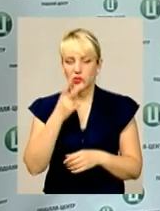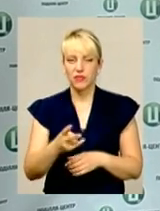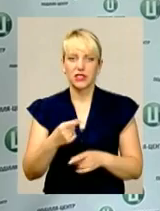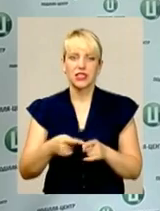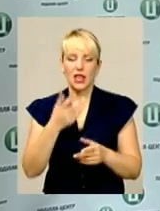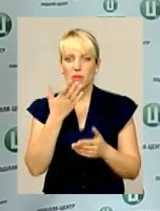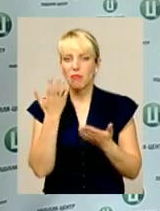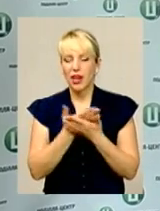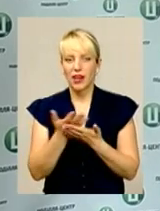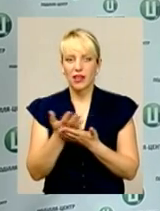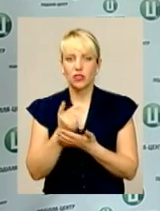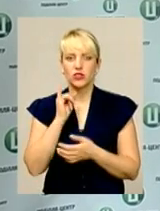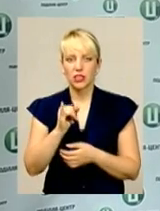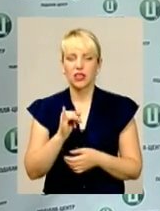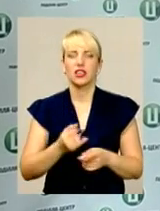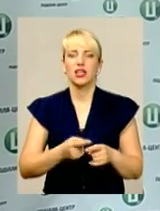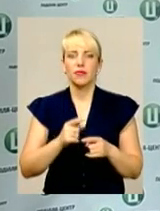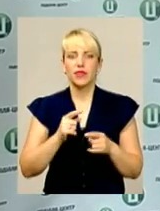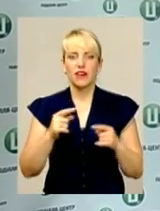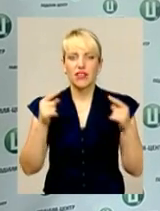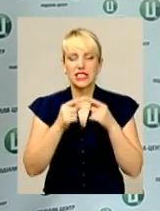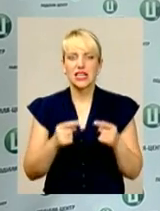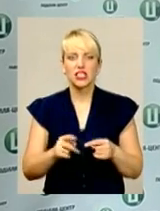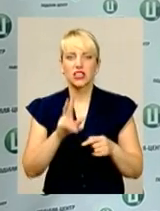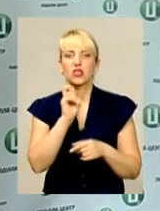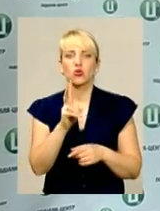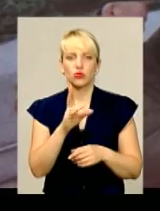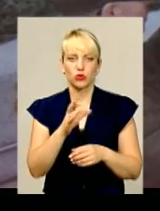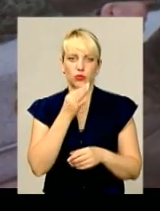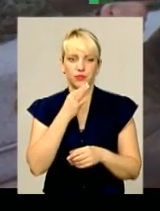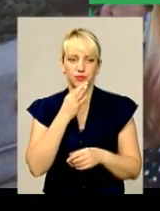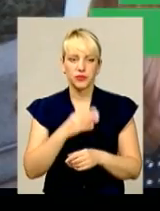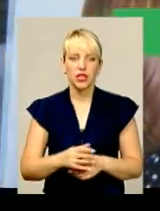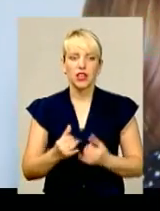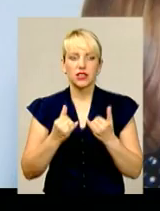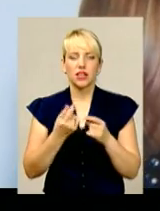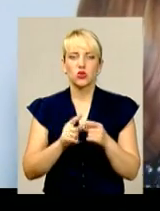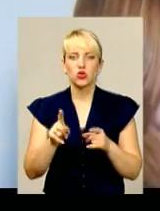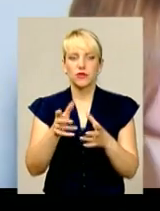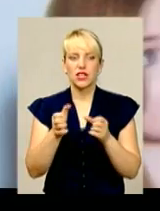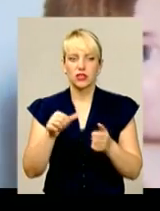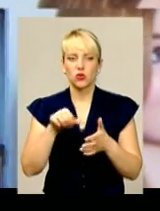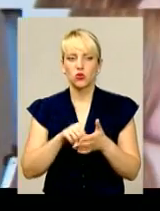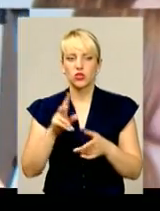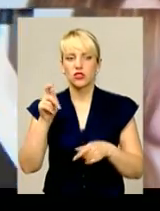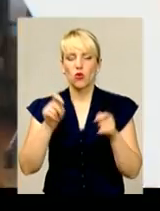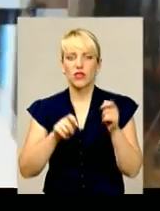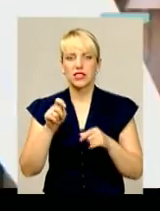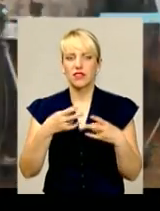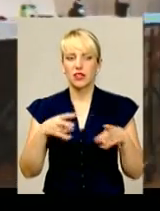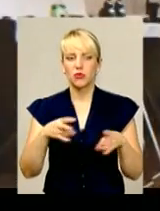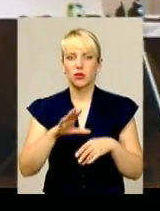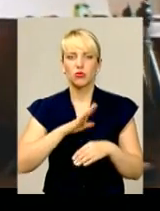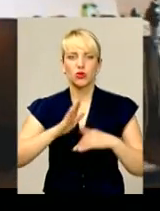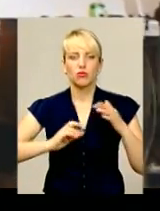переглянути вже зараз, і вже визначатися за якогось фаворита свого. Для того, щоб взяти участь у фестивалі, не потрібно